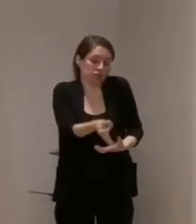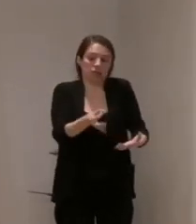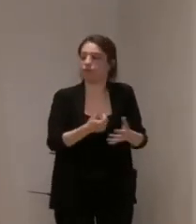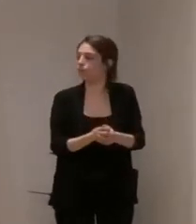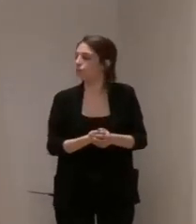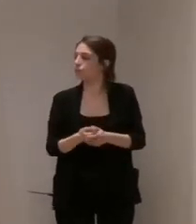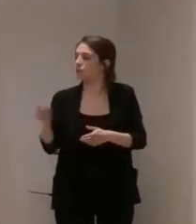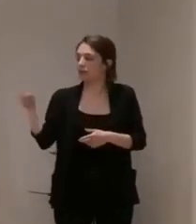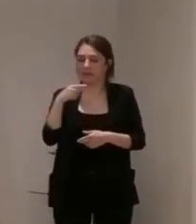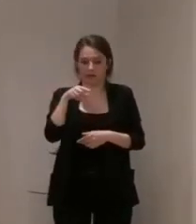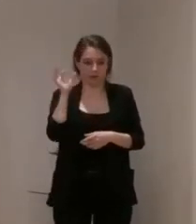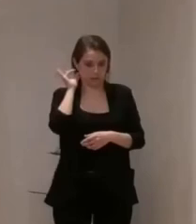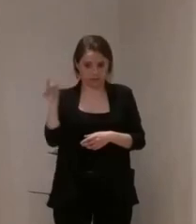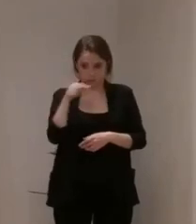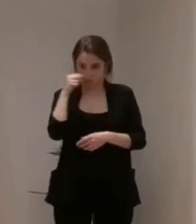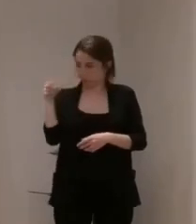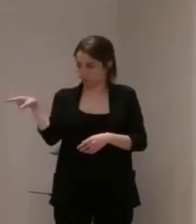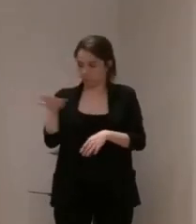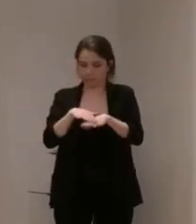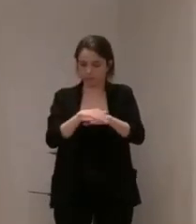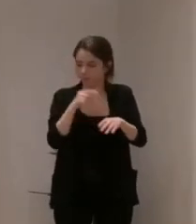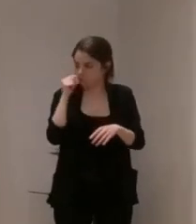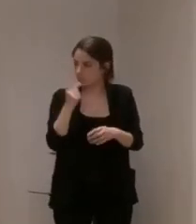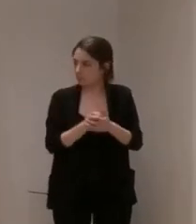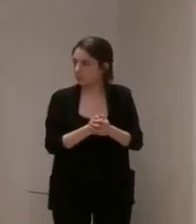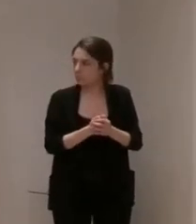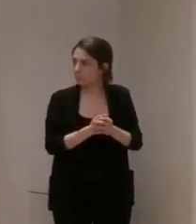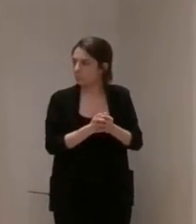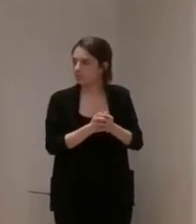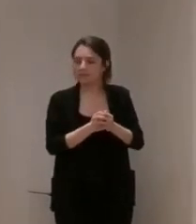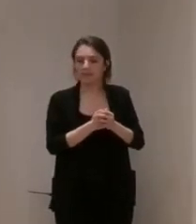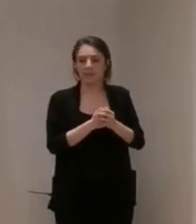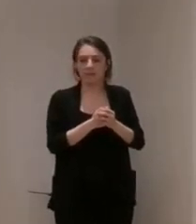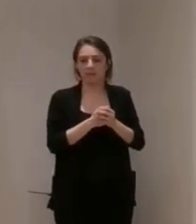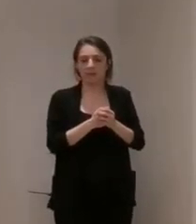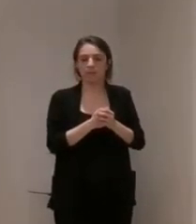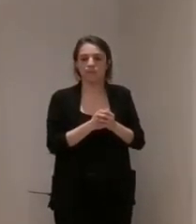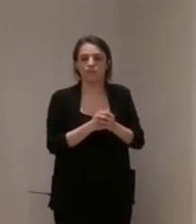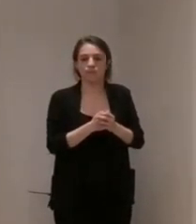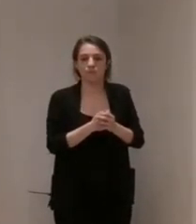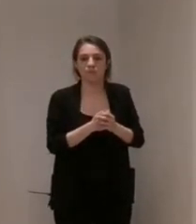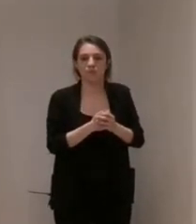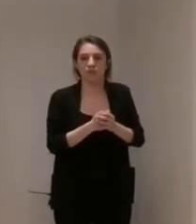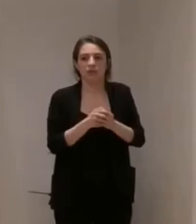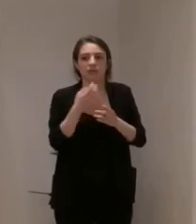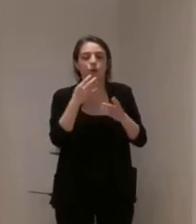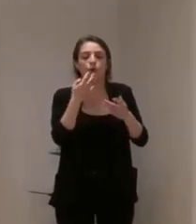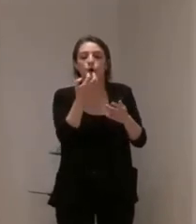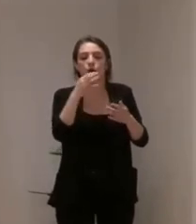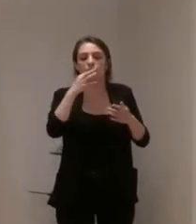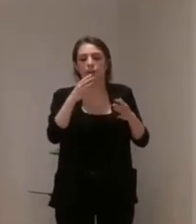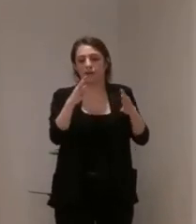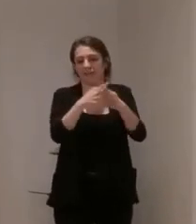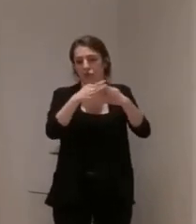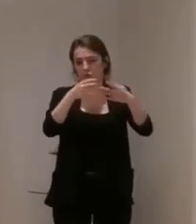Hi ha una frase dels carnets d'Alcoi, parlant d'una cosa, parlant d'una cinta, però la frase és utilitzable